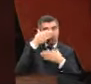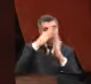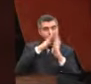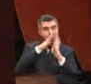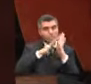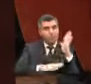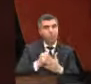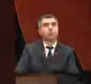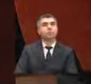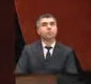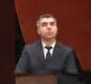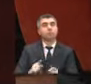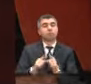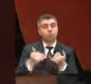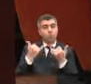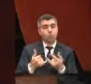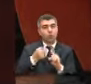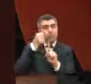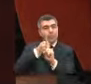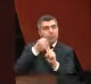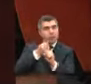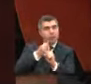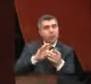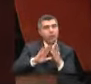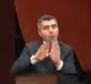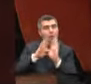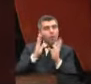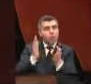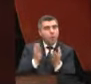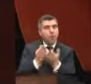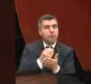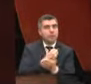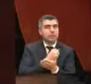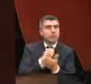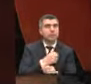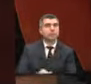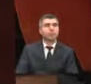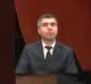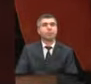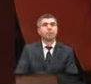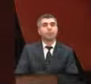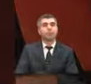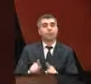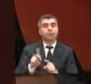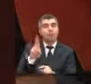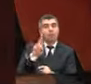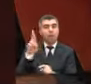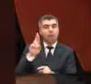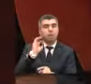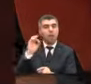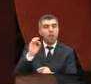احنا الان في وضعيه اصلاح ديال عميق لمنظومتنا الصحيه، هناك يعني توجيهات ملكيه ساميه في هذا